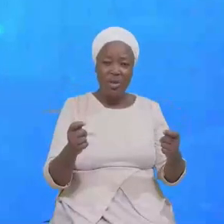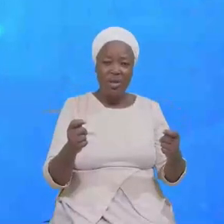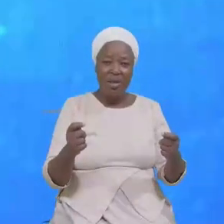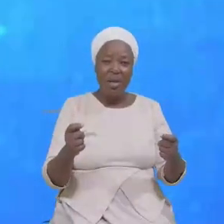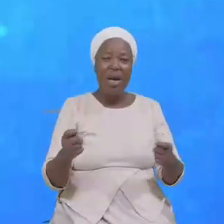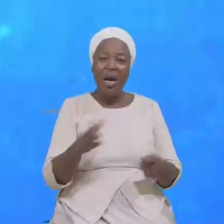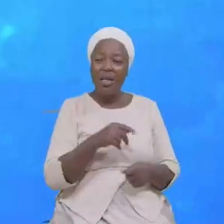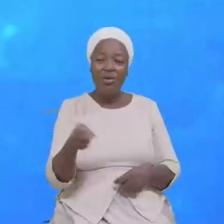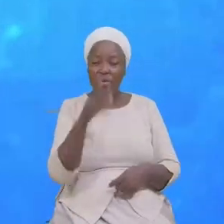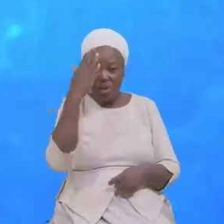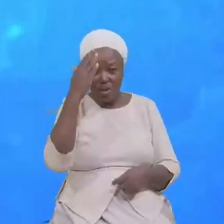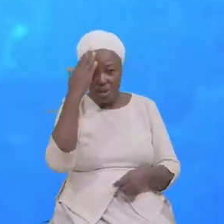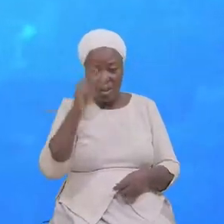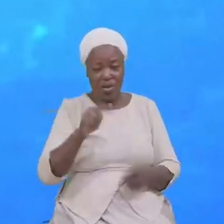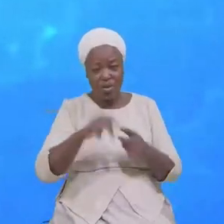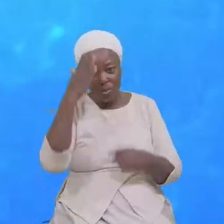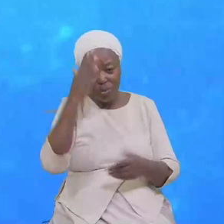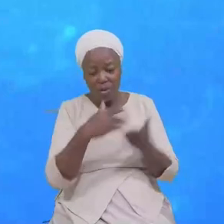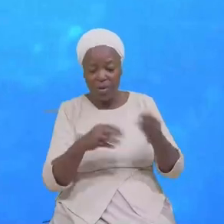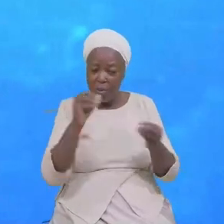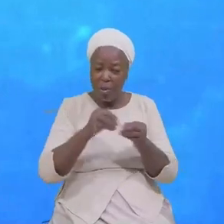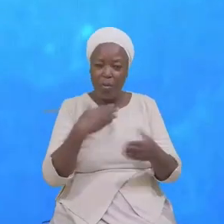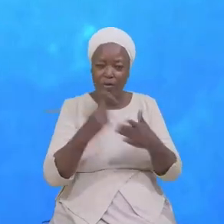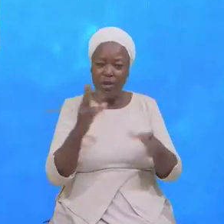chose de plus avant d'aller dans le royaume de Dieu.